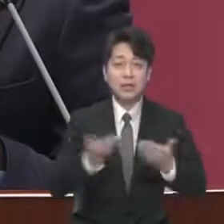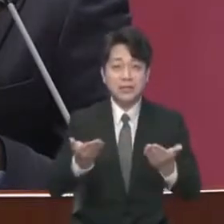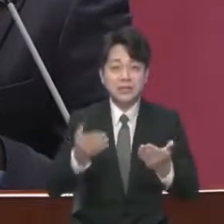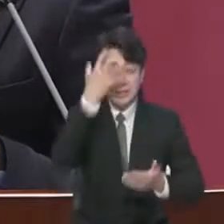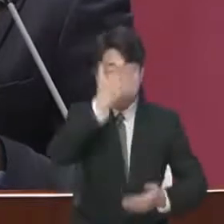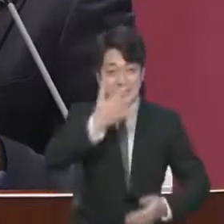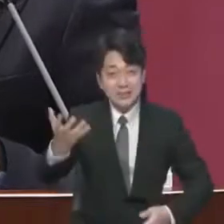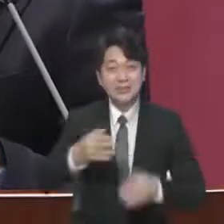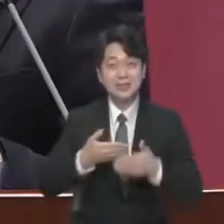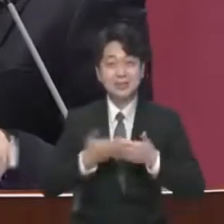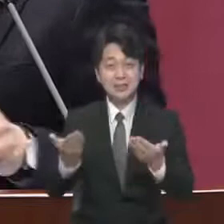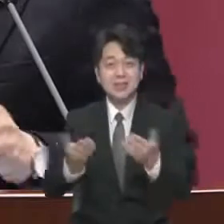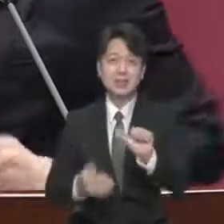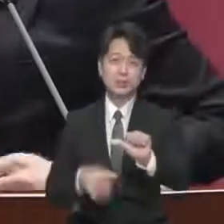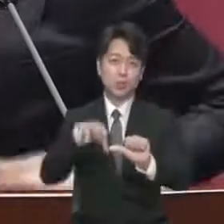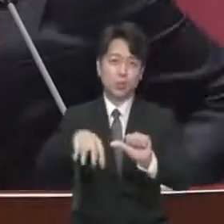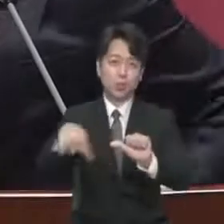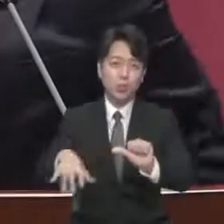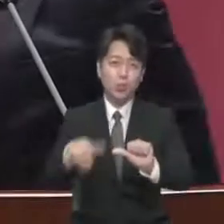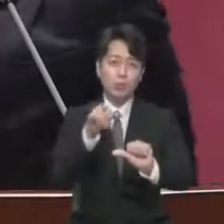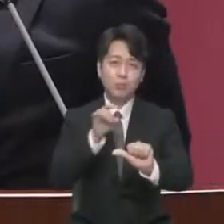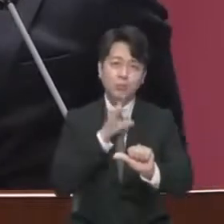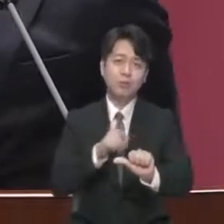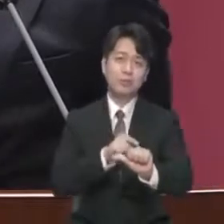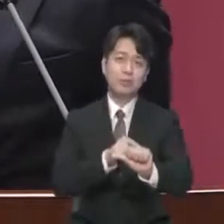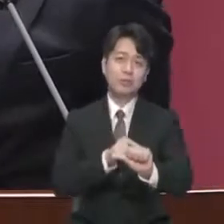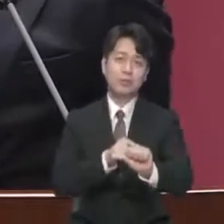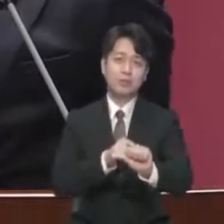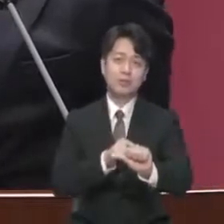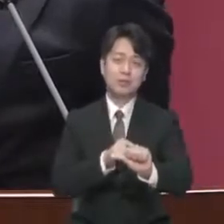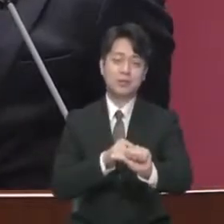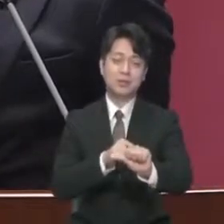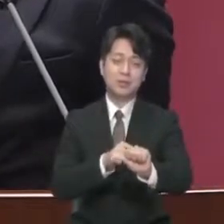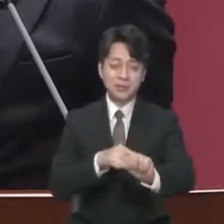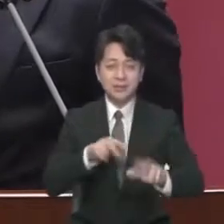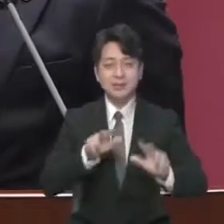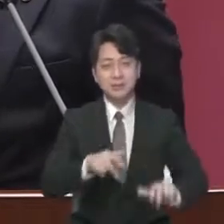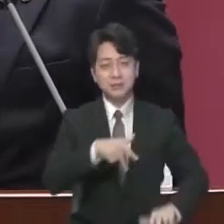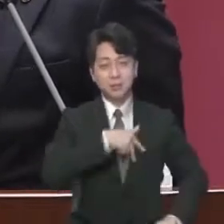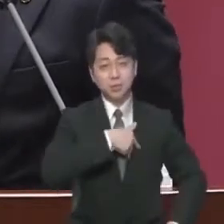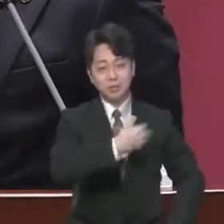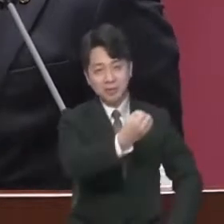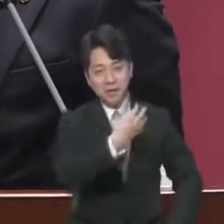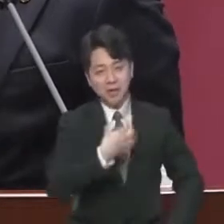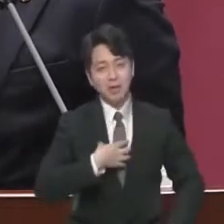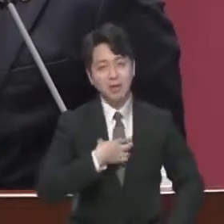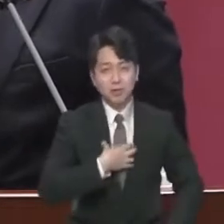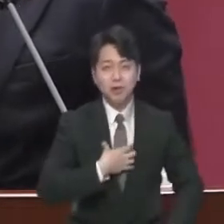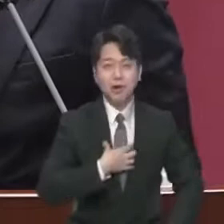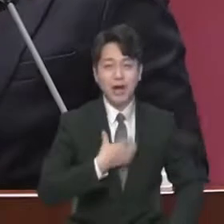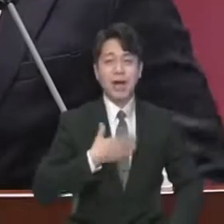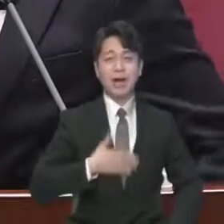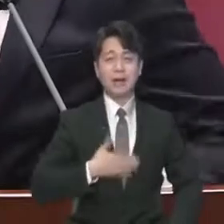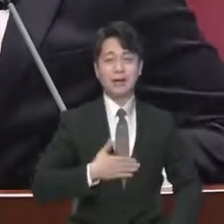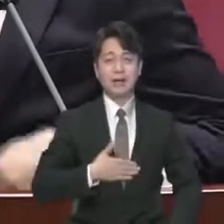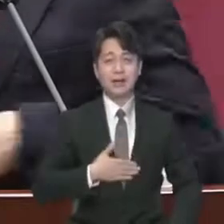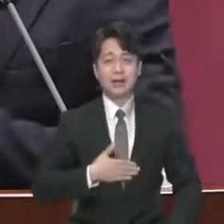기증한 책입니다. 그래서 어떤 취지로 우려를 하시는지는 저도 이해합니다만 이것을 너무